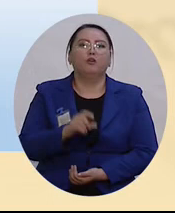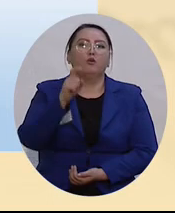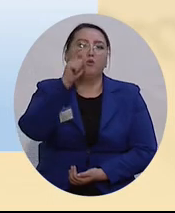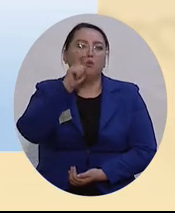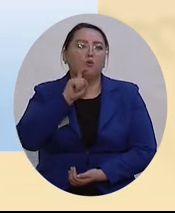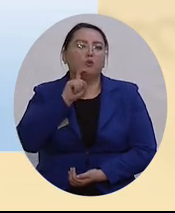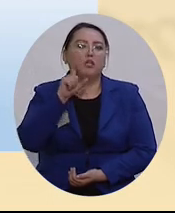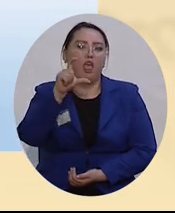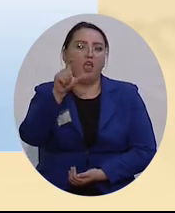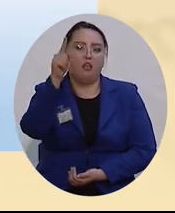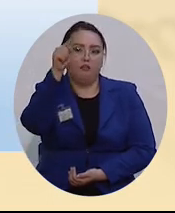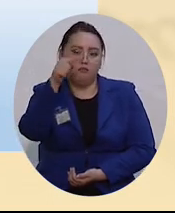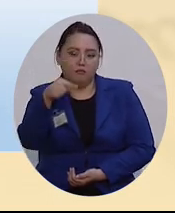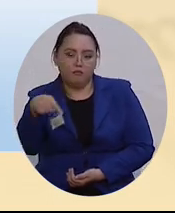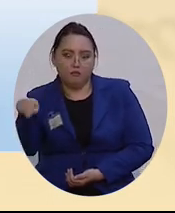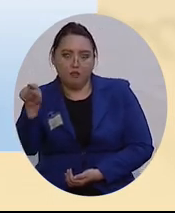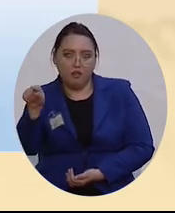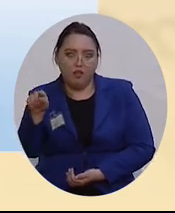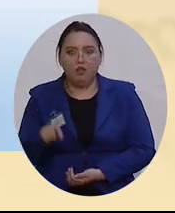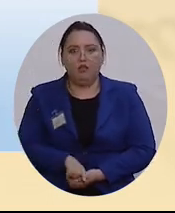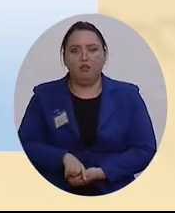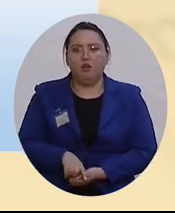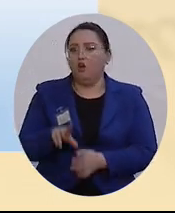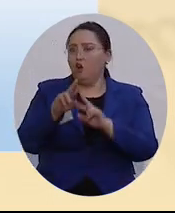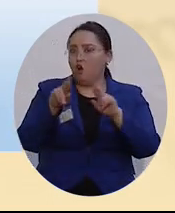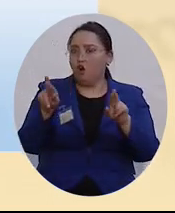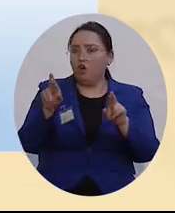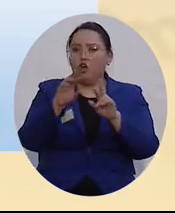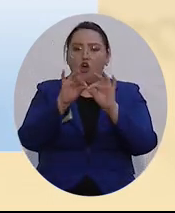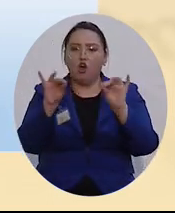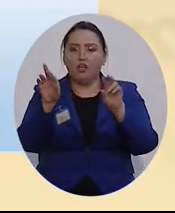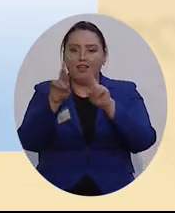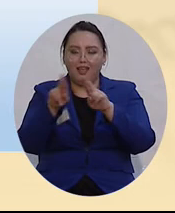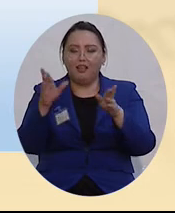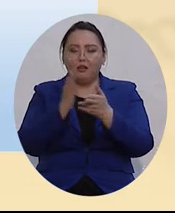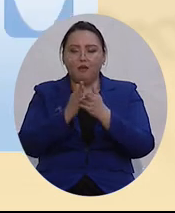хэлбэр буюу э хэсэг болно гэдгийг анхаараарай хүмүүдээ.